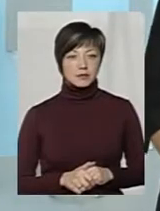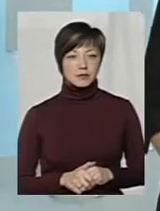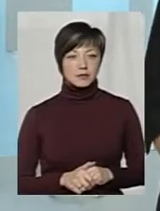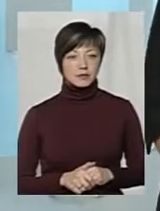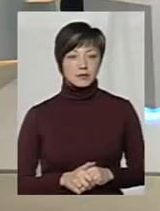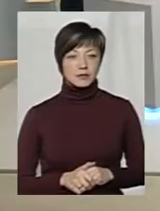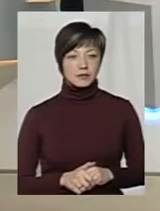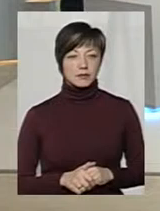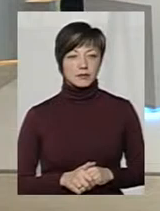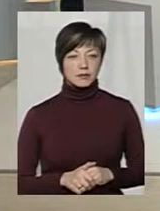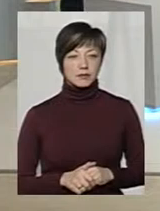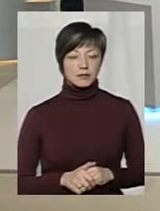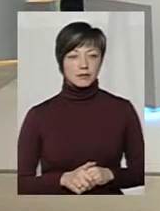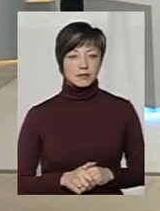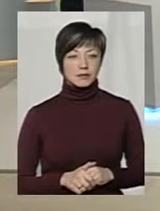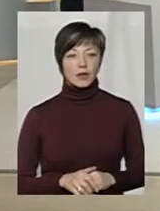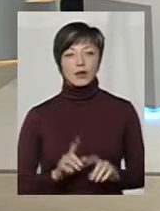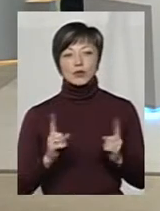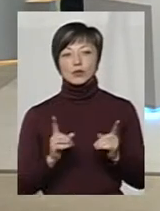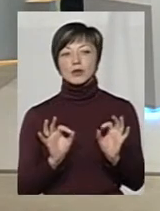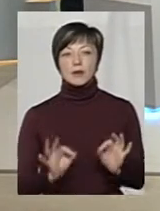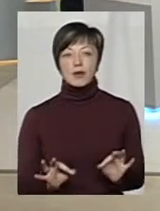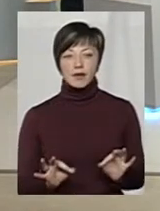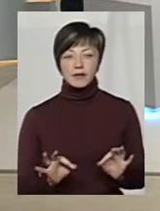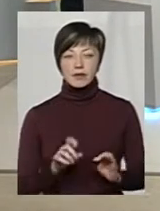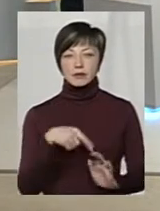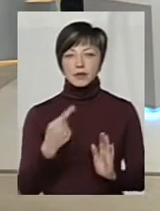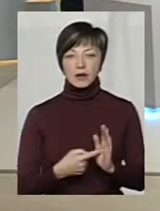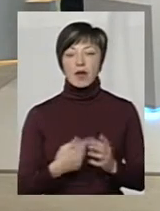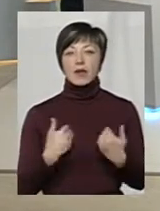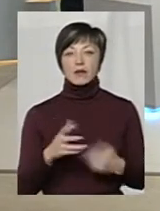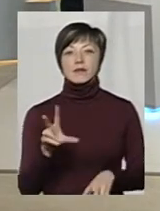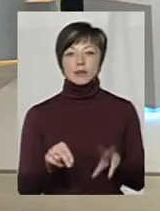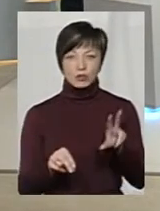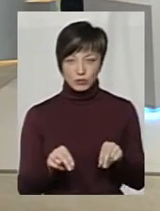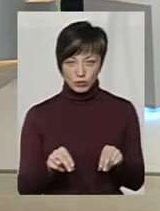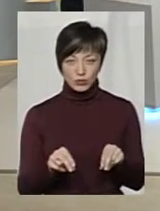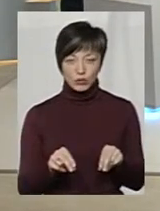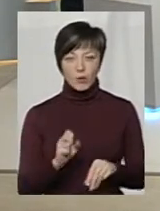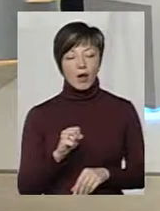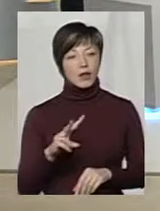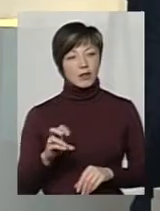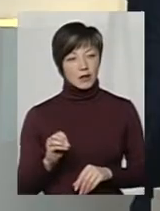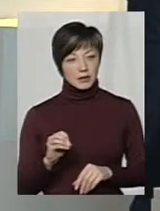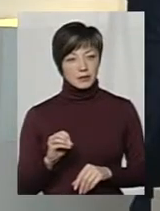Ну, дуже правильне запитання. Вважаю, але